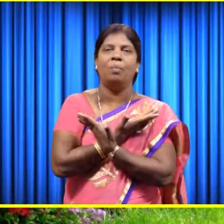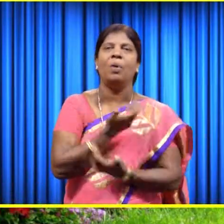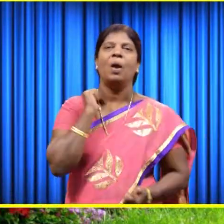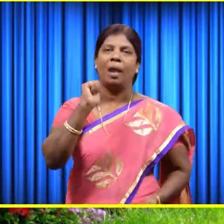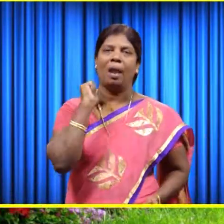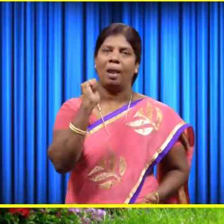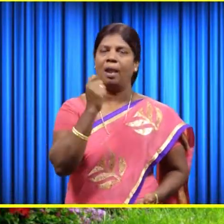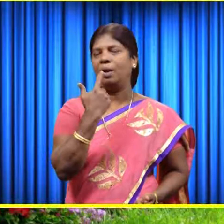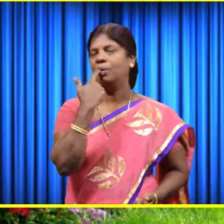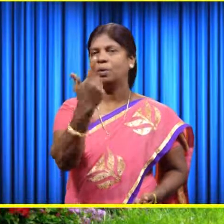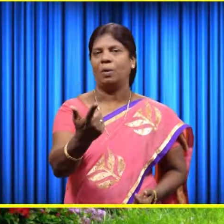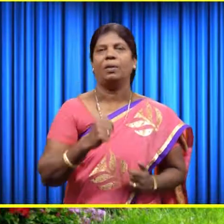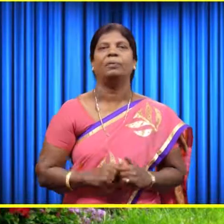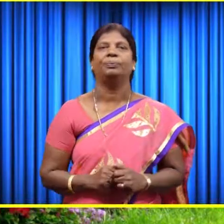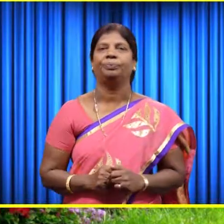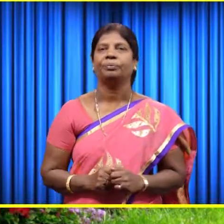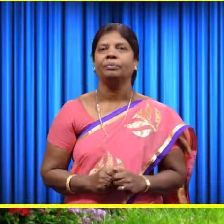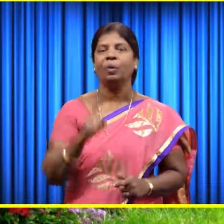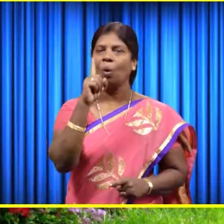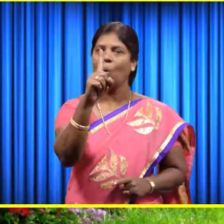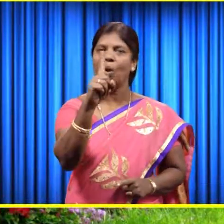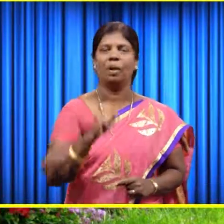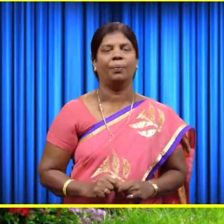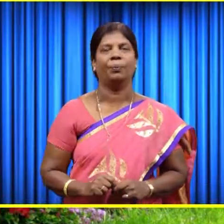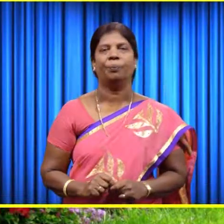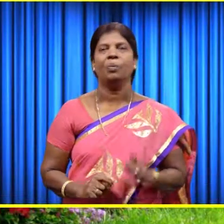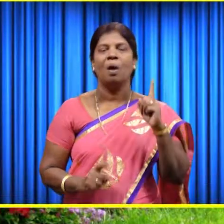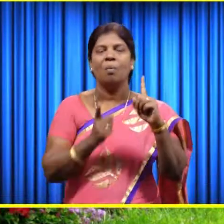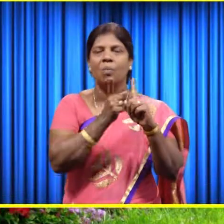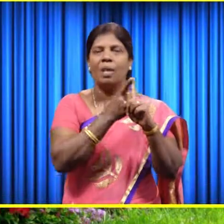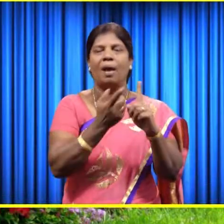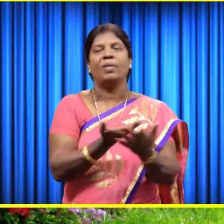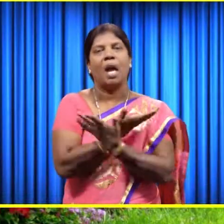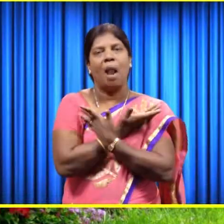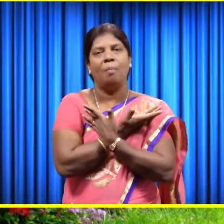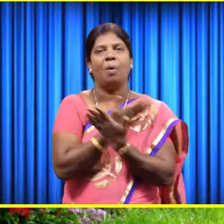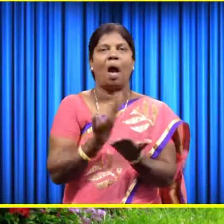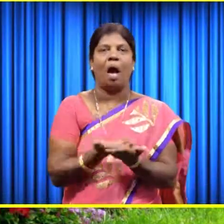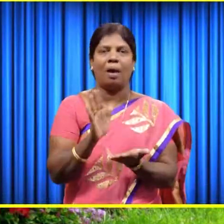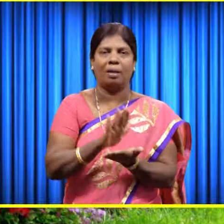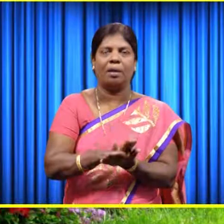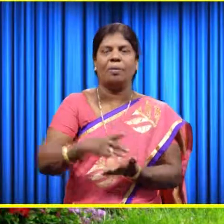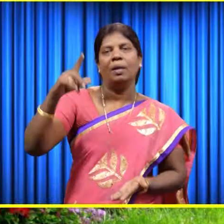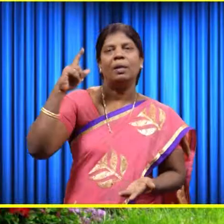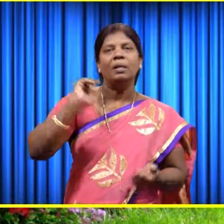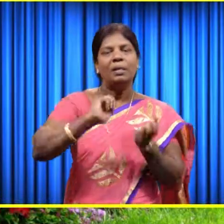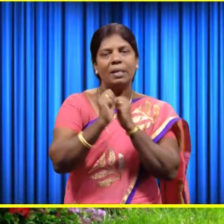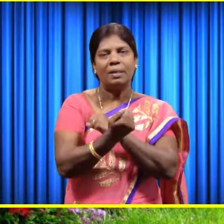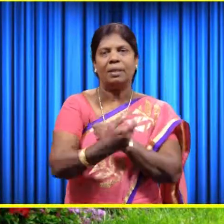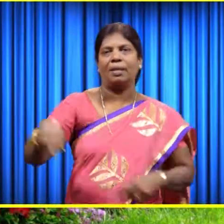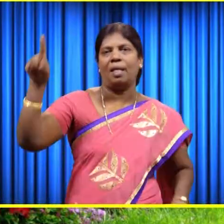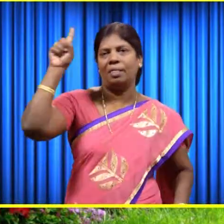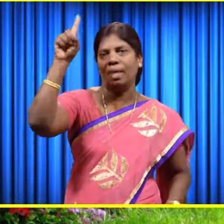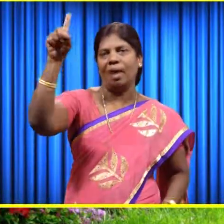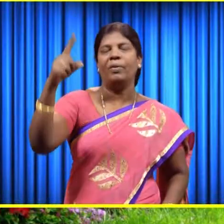என்பதை குறித்து அது சொல்லுகிறது. ஒன்று, முதலாவது அன்பு என்பது நம்மை சிருஷ்டித்த